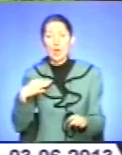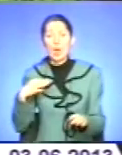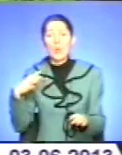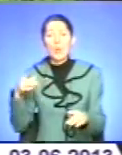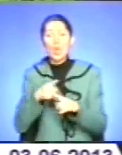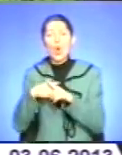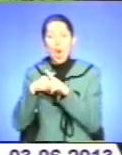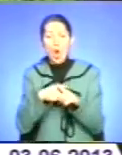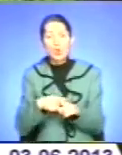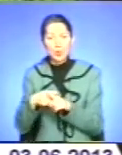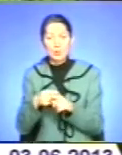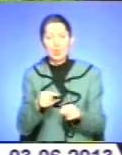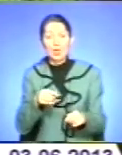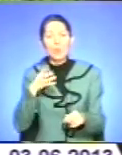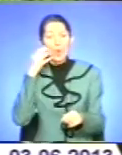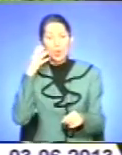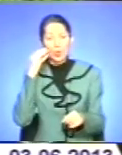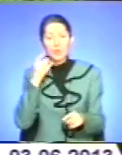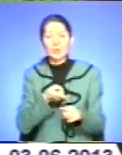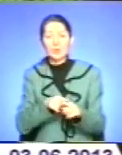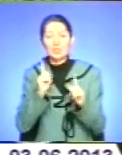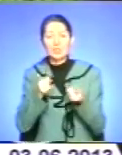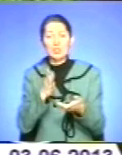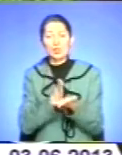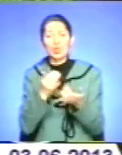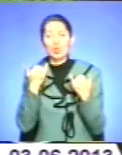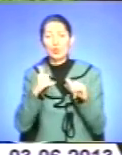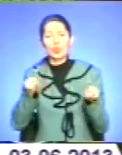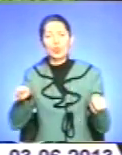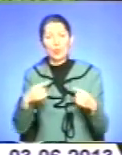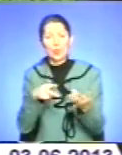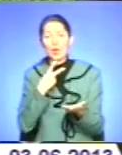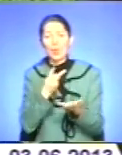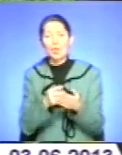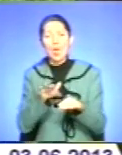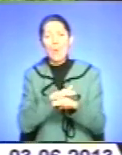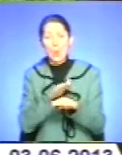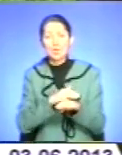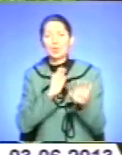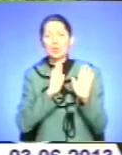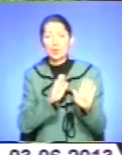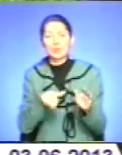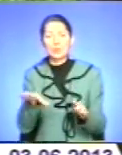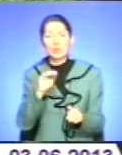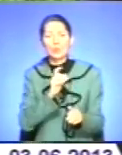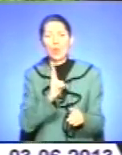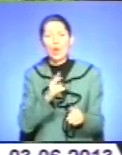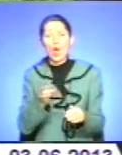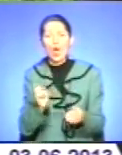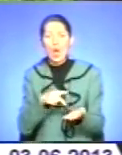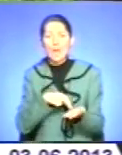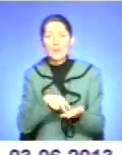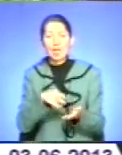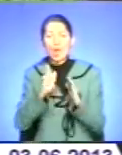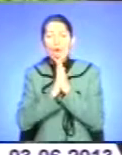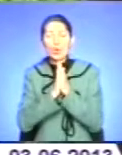своє милість, Пресвята Богородиця і заступництво тим мешканцям і тим, хто до неї припадає і молиться, і просить її